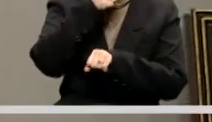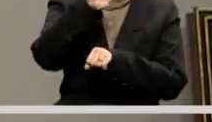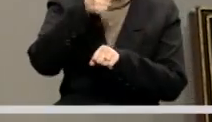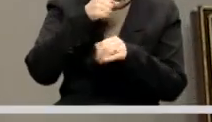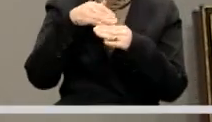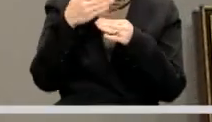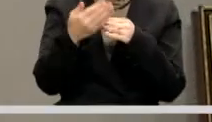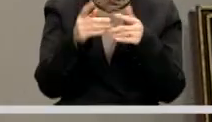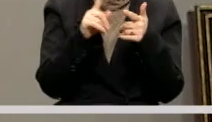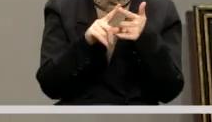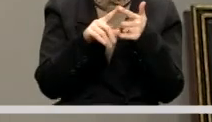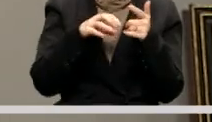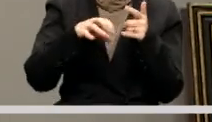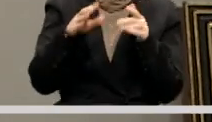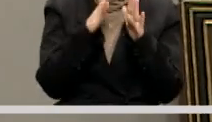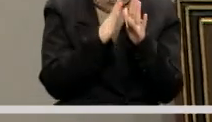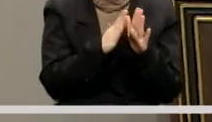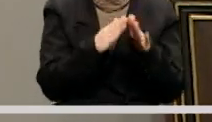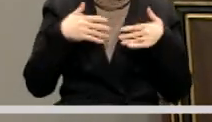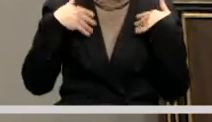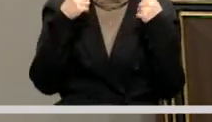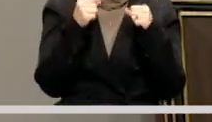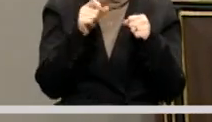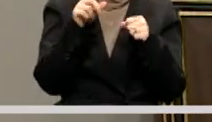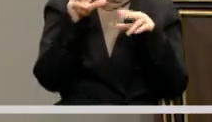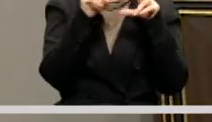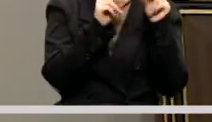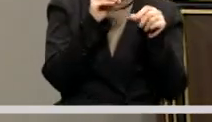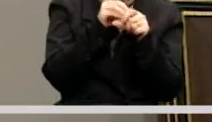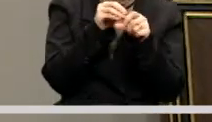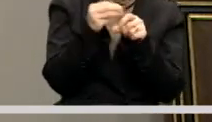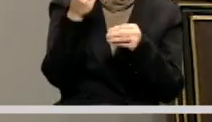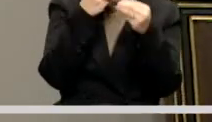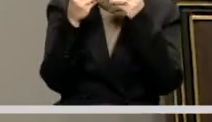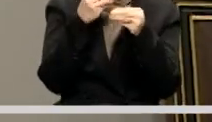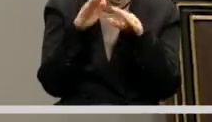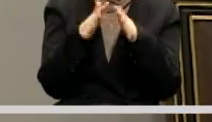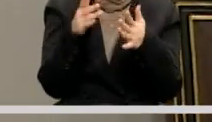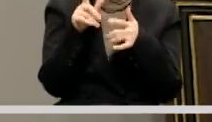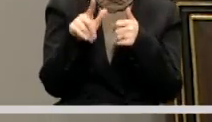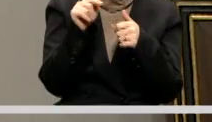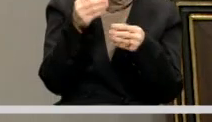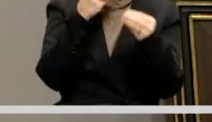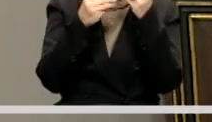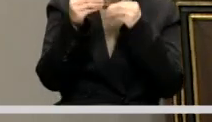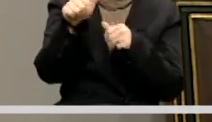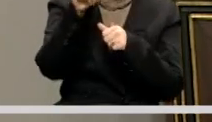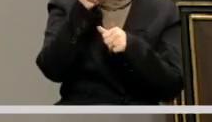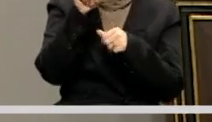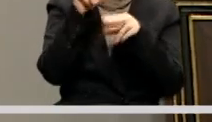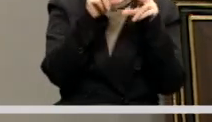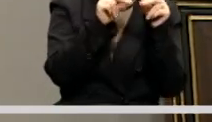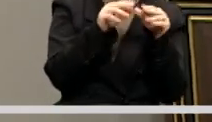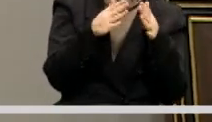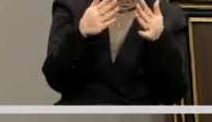sonrası. Şimdi ikinci bölümümüzle devam edeceğiz. Sağlıklı bir uyku için tüketmemiz gereken besinler, yediğimiz içtiğimiz uykumuzu nasıl etkiliyor?